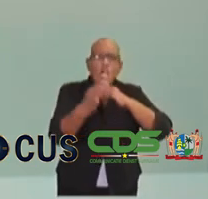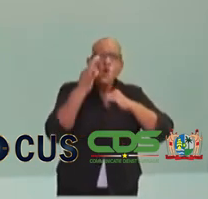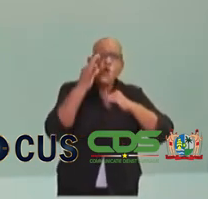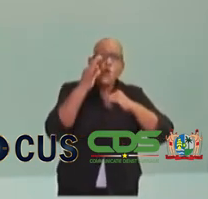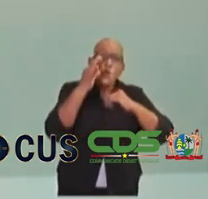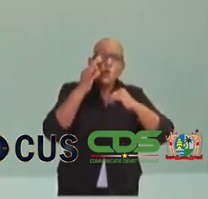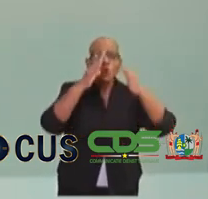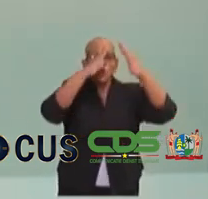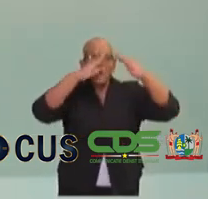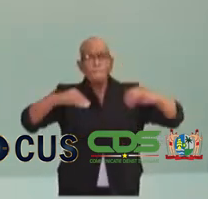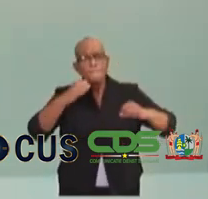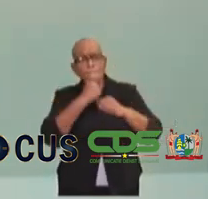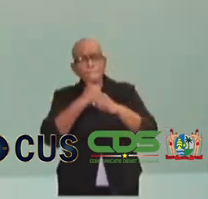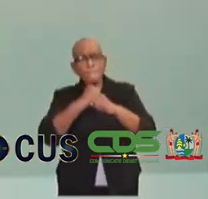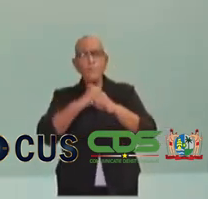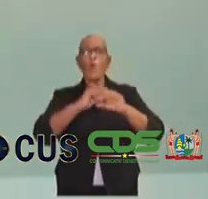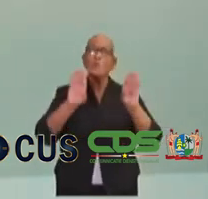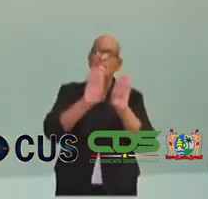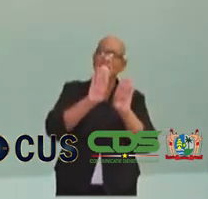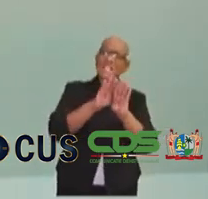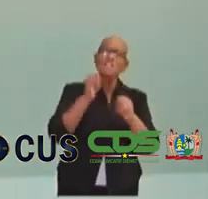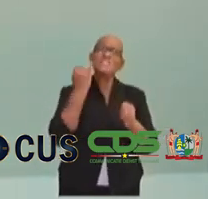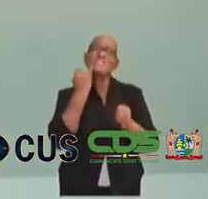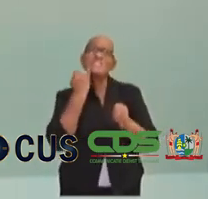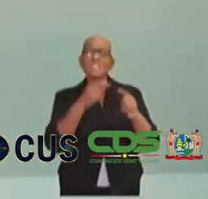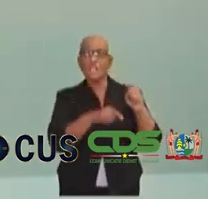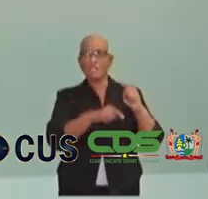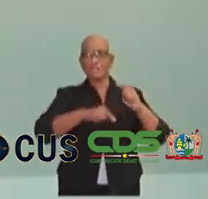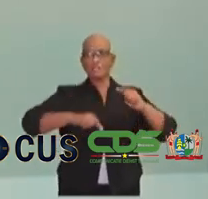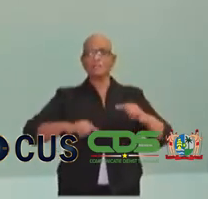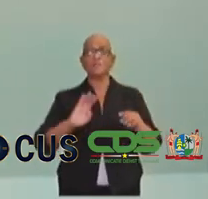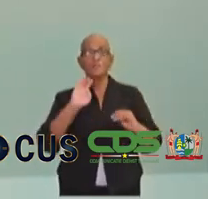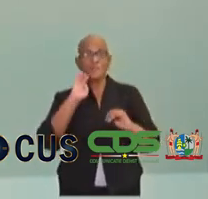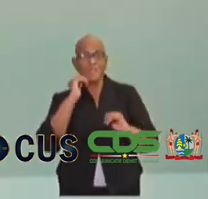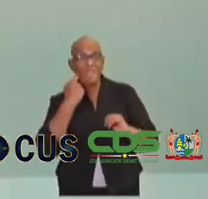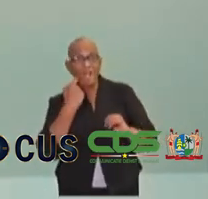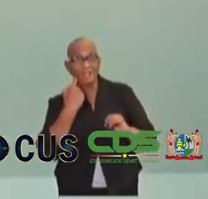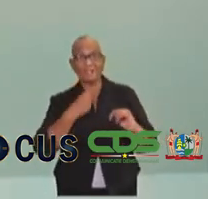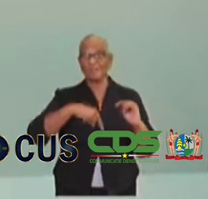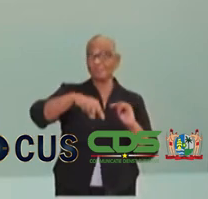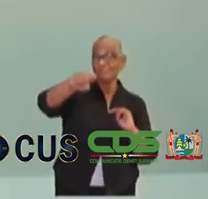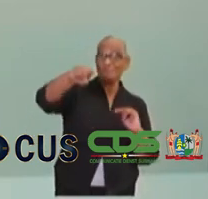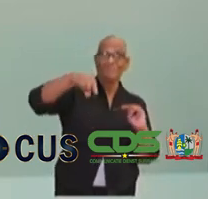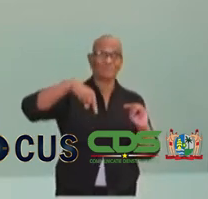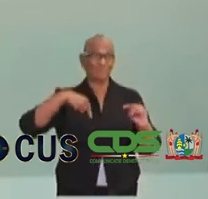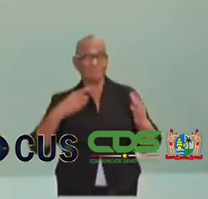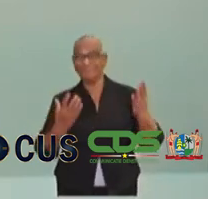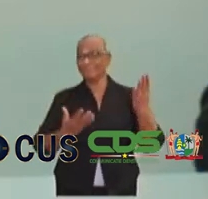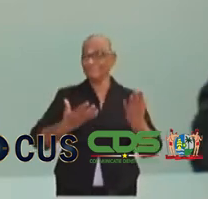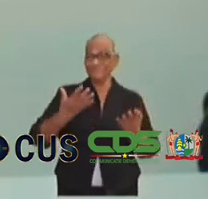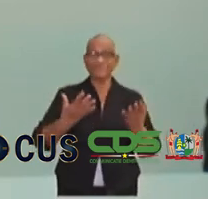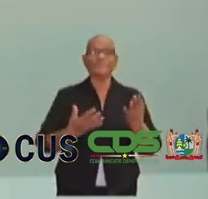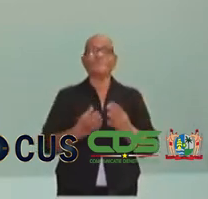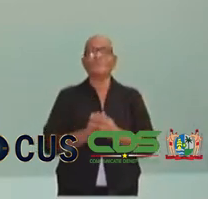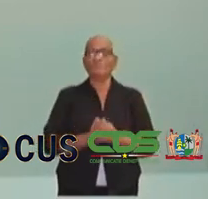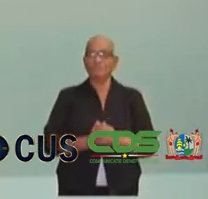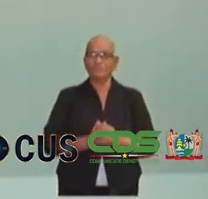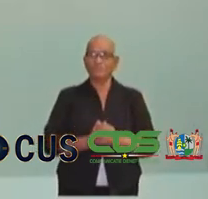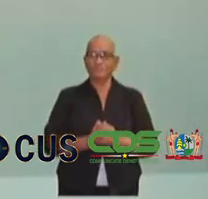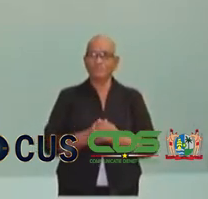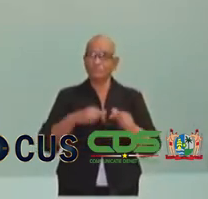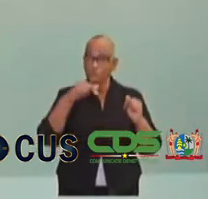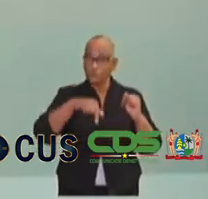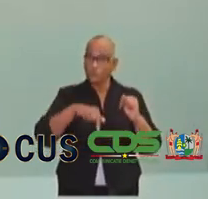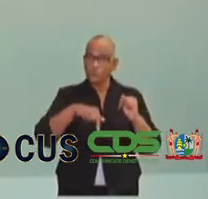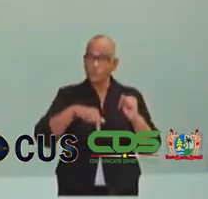dat, zodat de studenten die elke dag van Brokopondo naar Lelydorp moeten reizen,